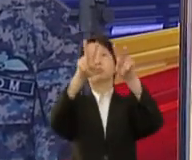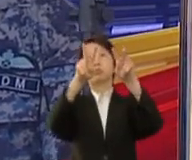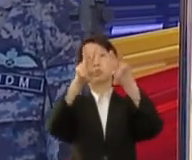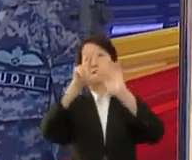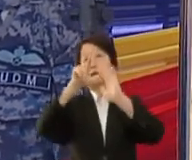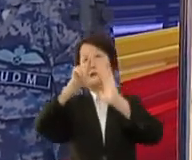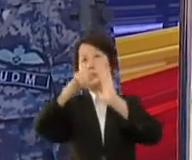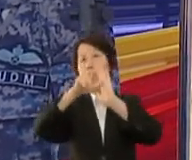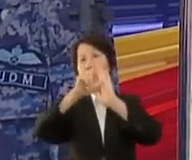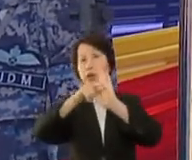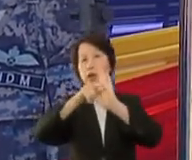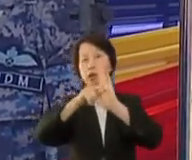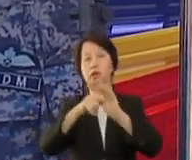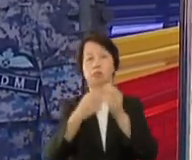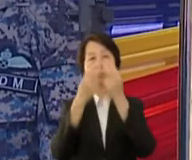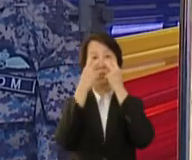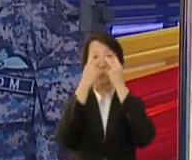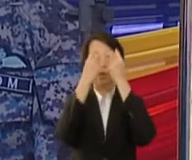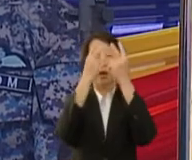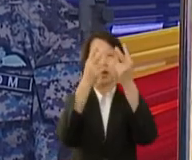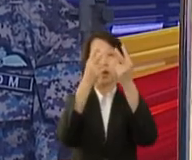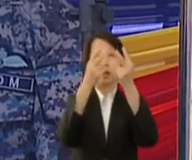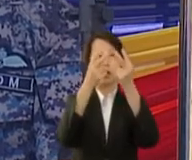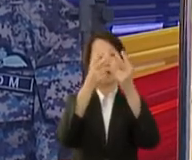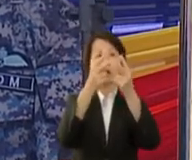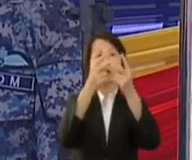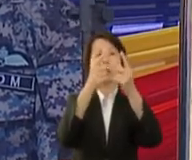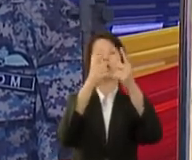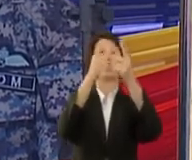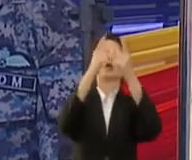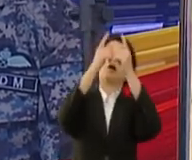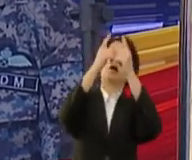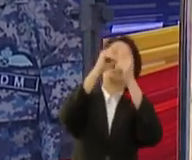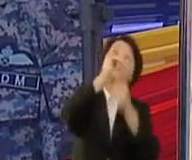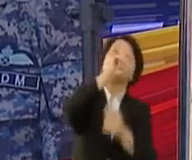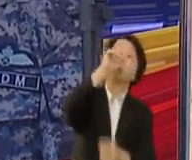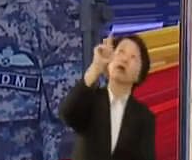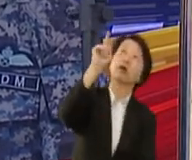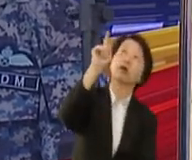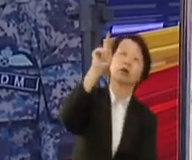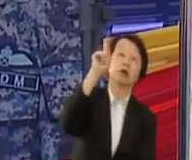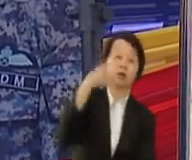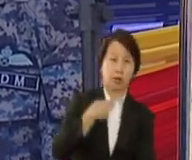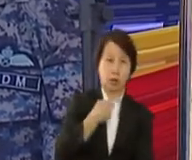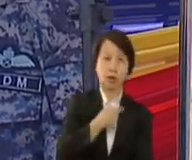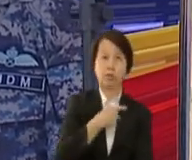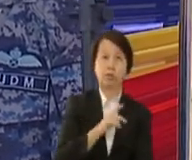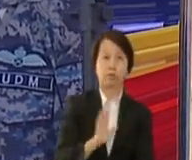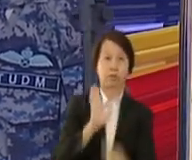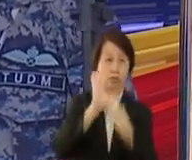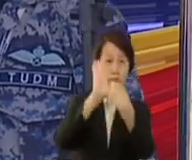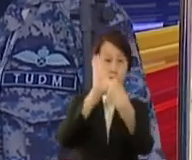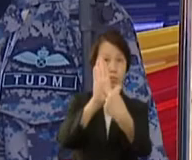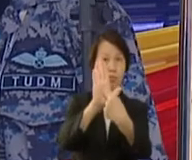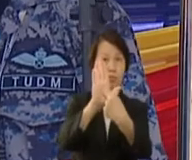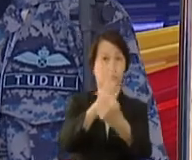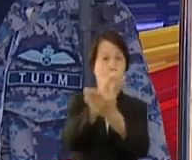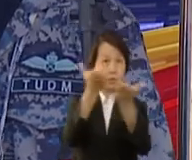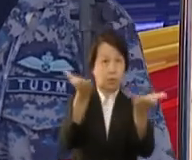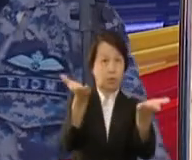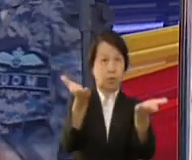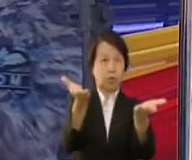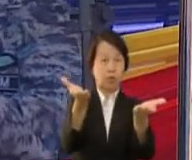lagi saksikan di ruang udara kami tampilkan kepada